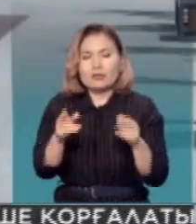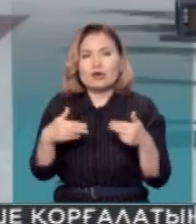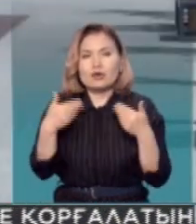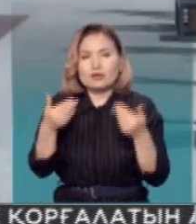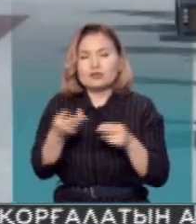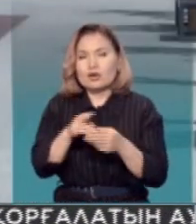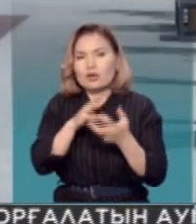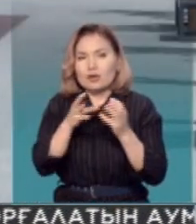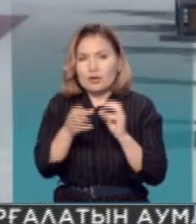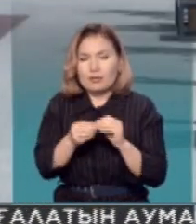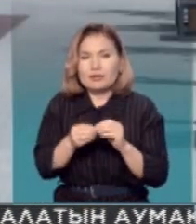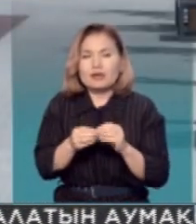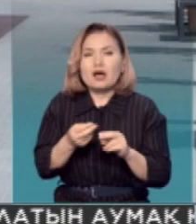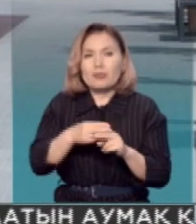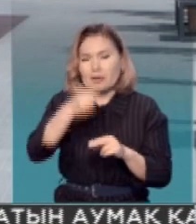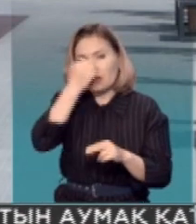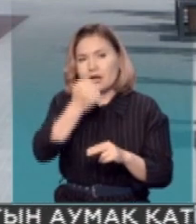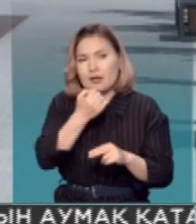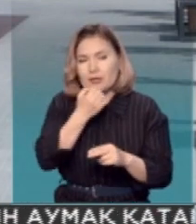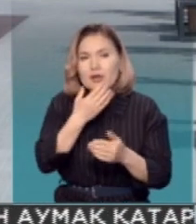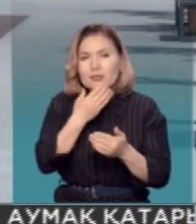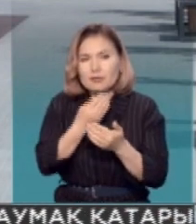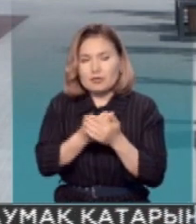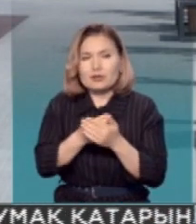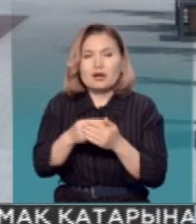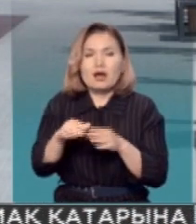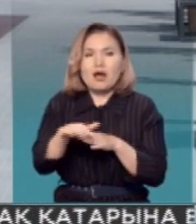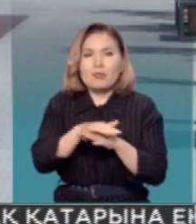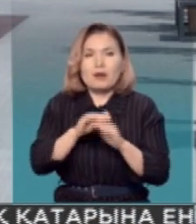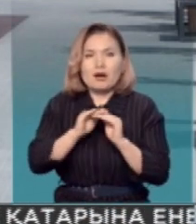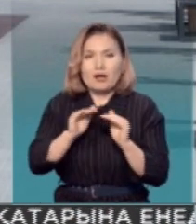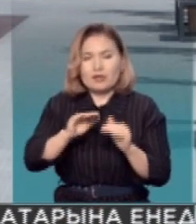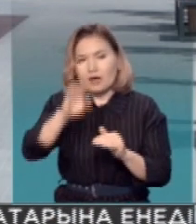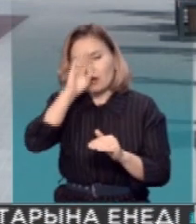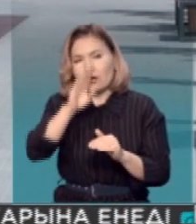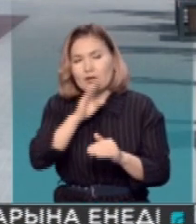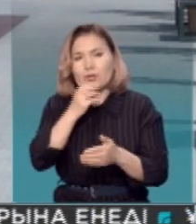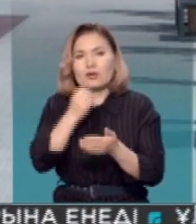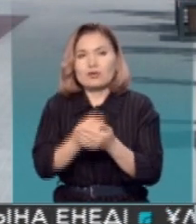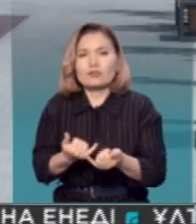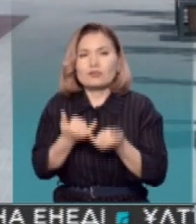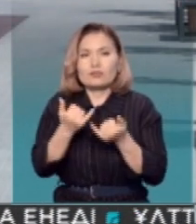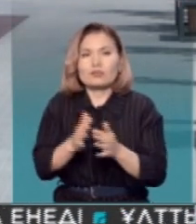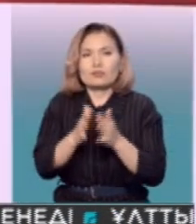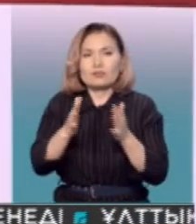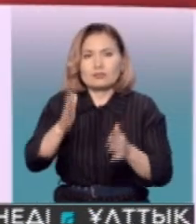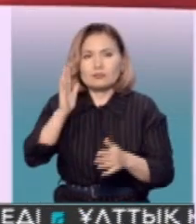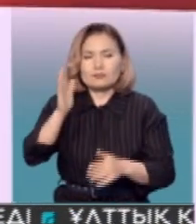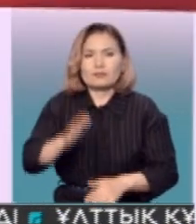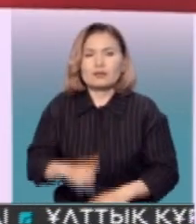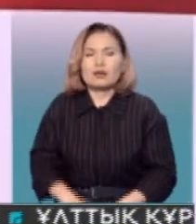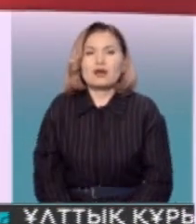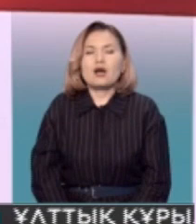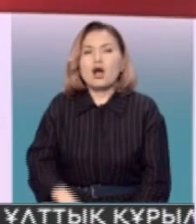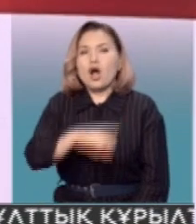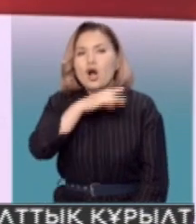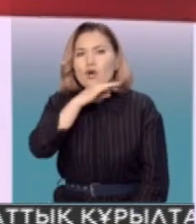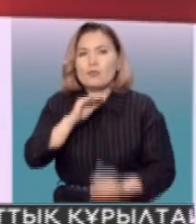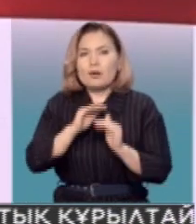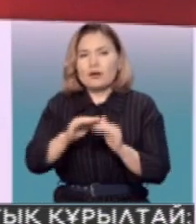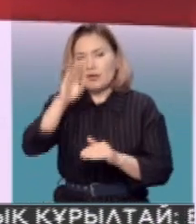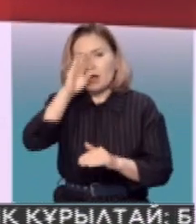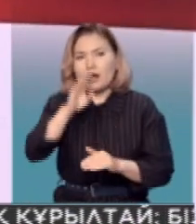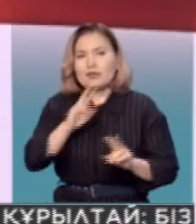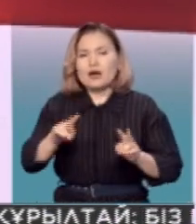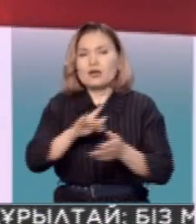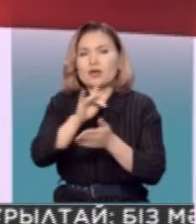Міне, осының арқасында біздің қоғамда әкенің қадірі артады деп ойлаймын. Ал көпбалалы әке